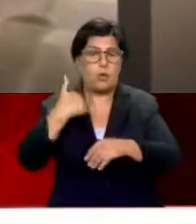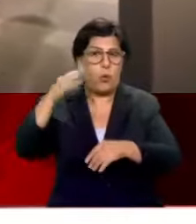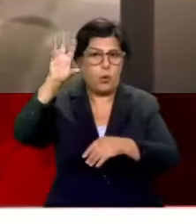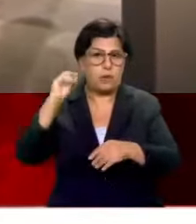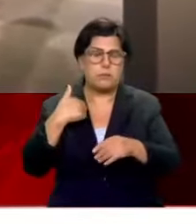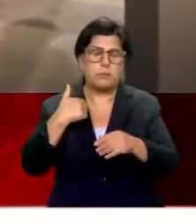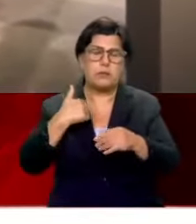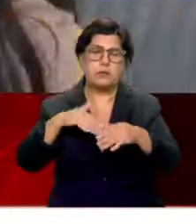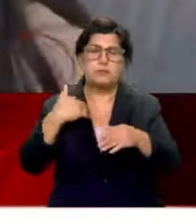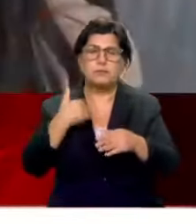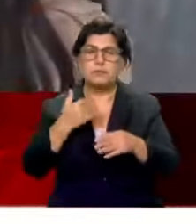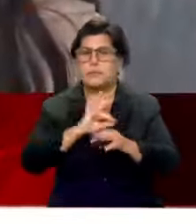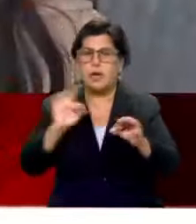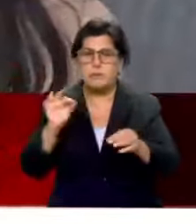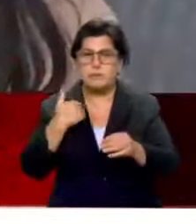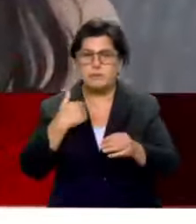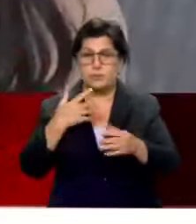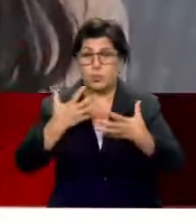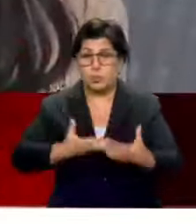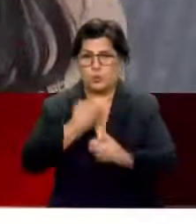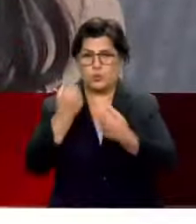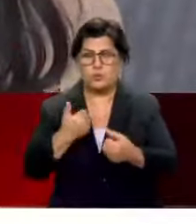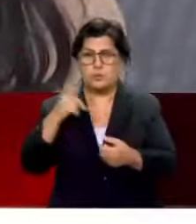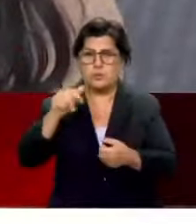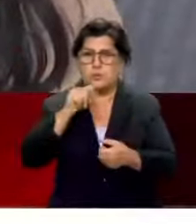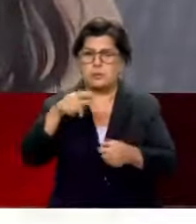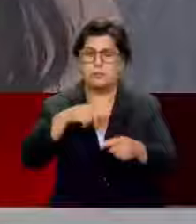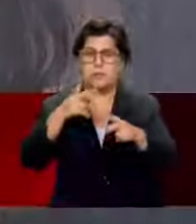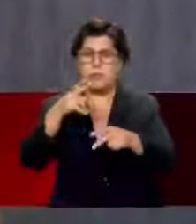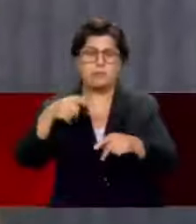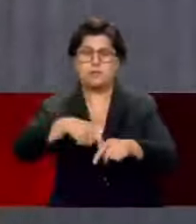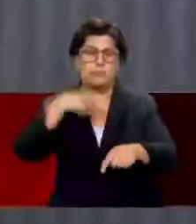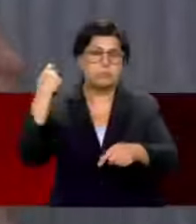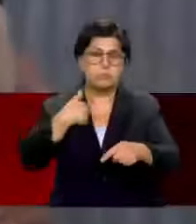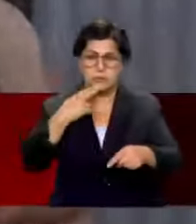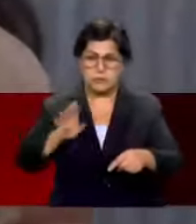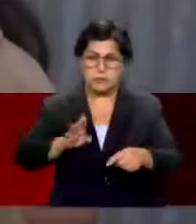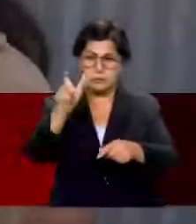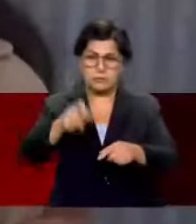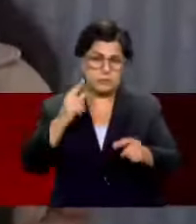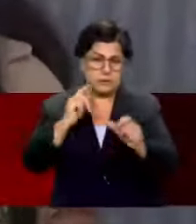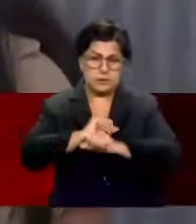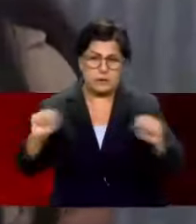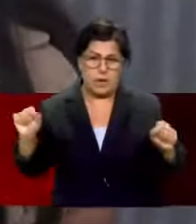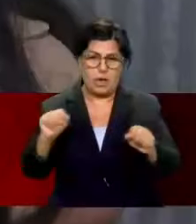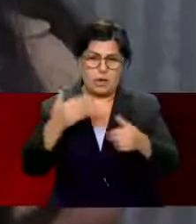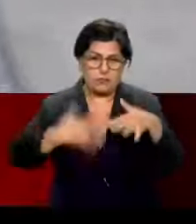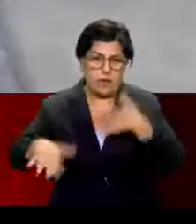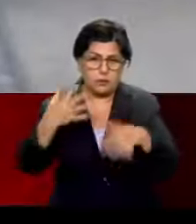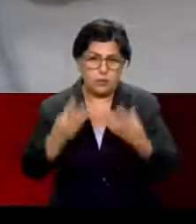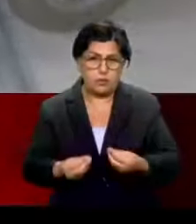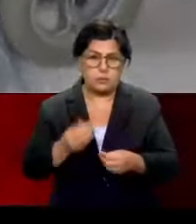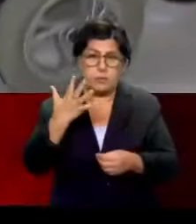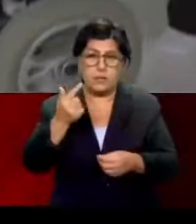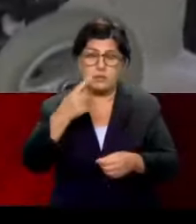zaten yıkıldım o anda karşı tarafın serbest kalması zaten benim için ölüm demek kızıma iftira atıyorlar yalan söylüyor diyorlar